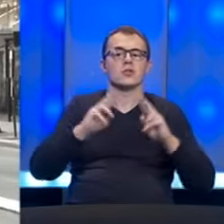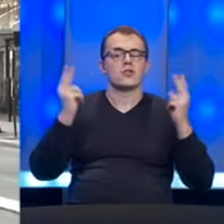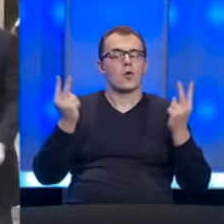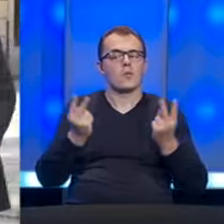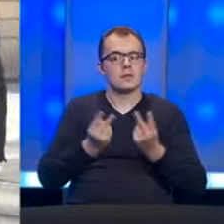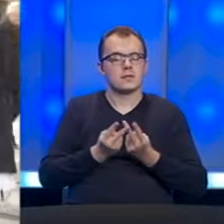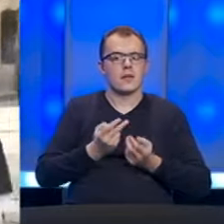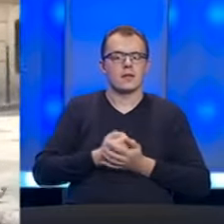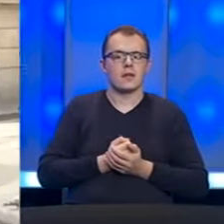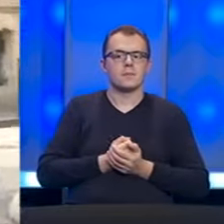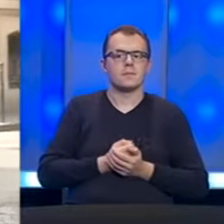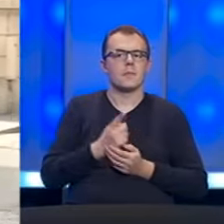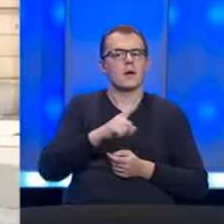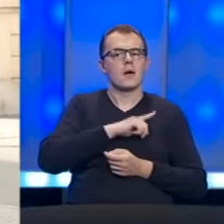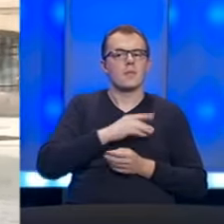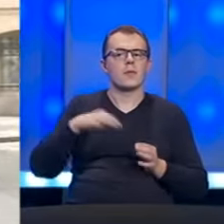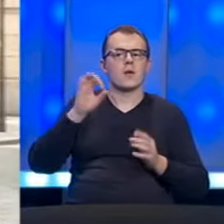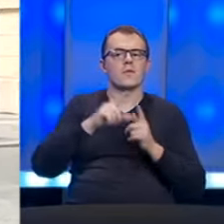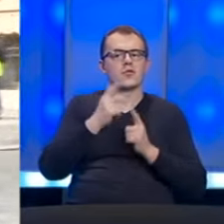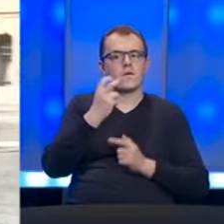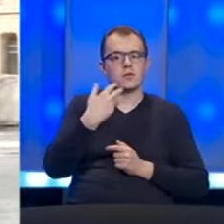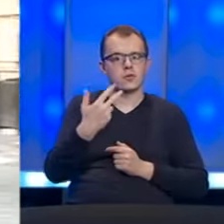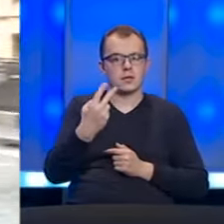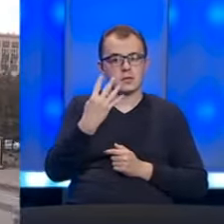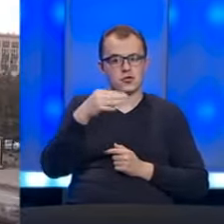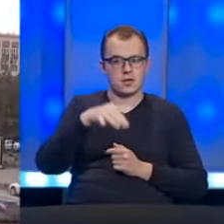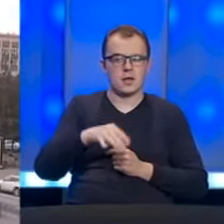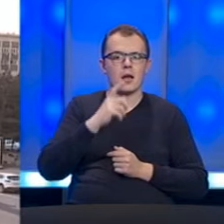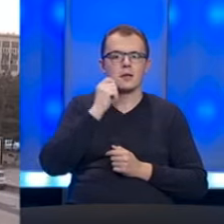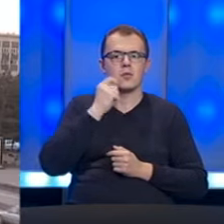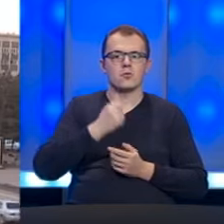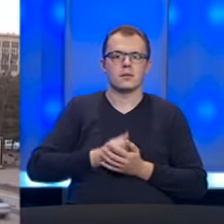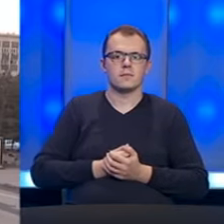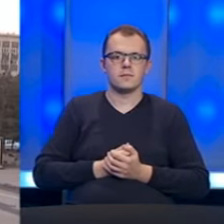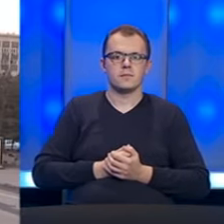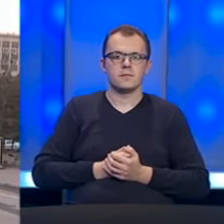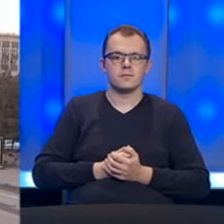bolesti COVID-19 preminulo je više od 234 hiljade ljudi.